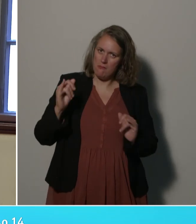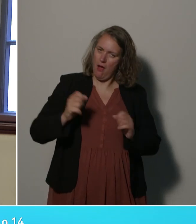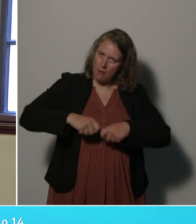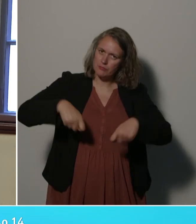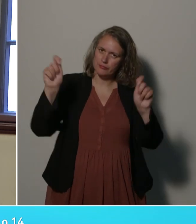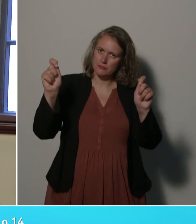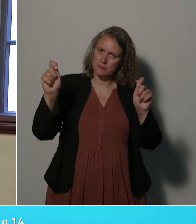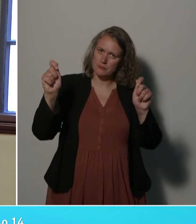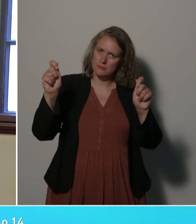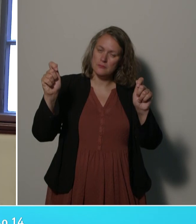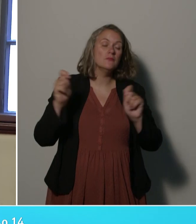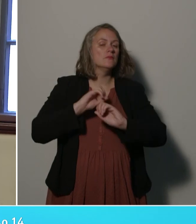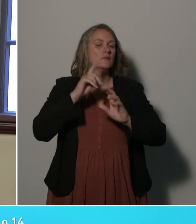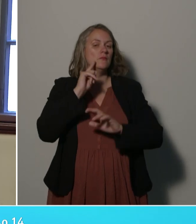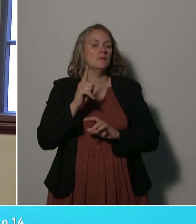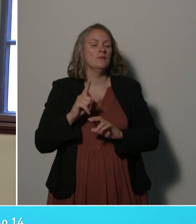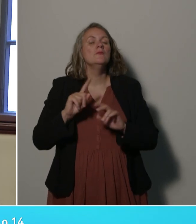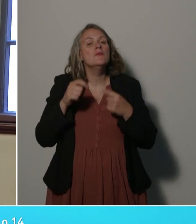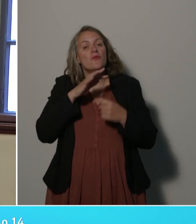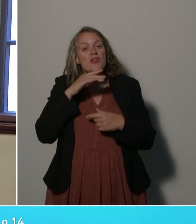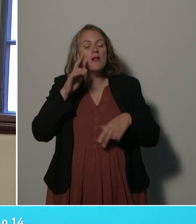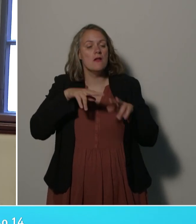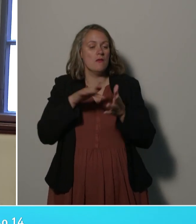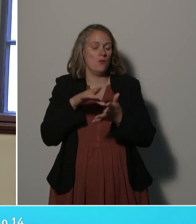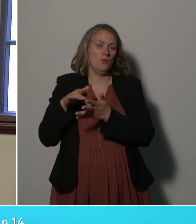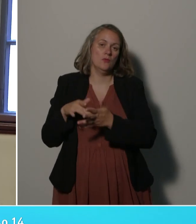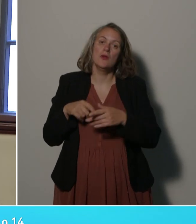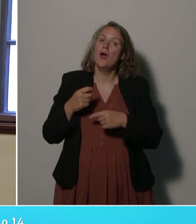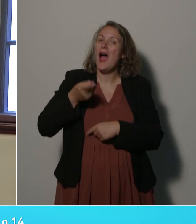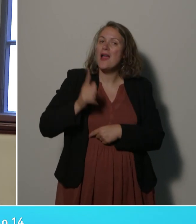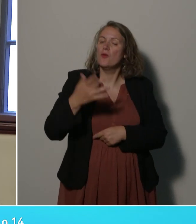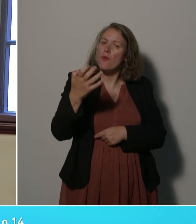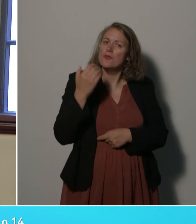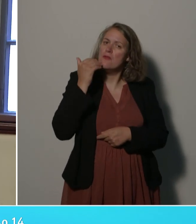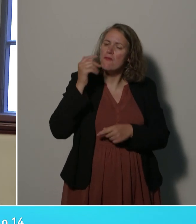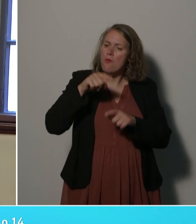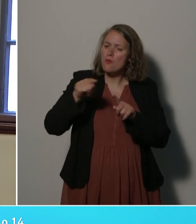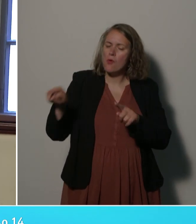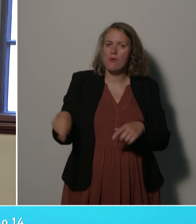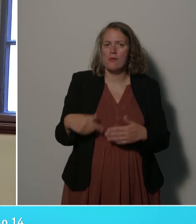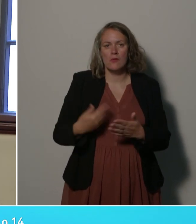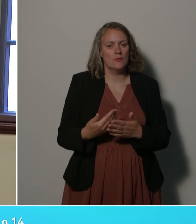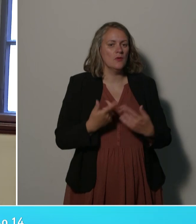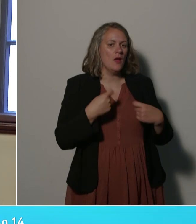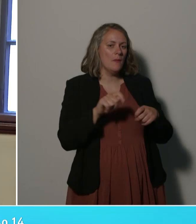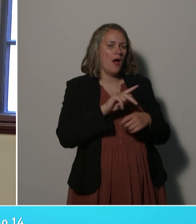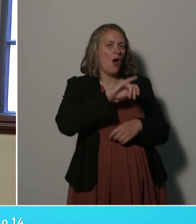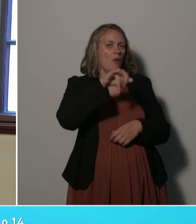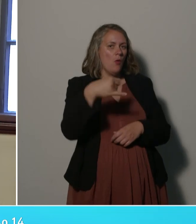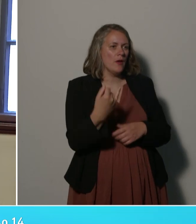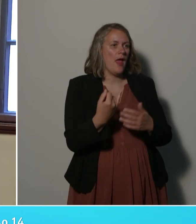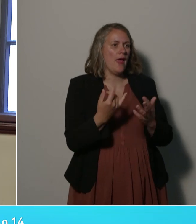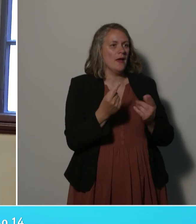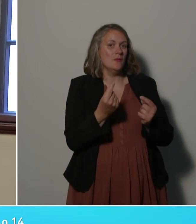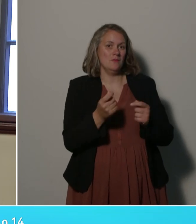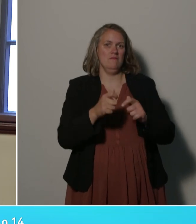Und es gibt viele Gründe dafür. Wir haben 150 Wohnungen, das ist mal ein Bauprojekt, das ein bisschen über das andere